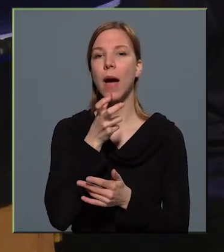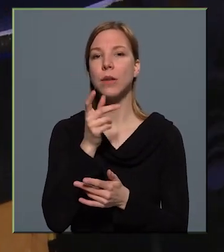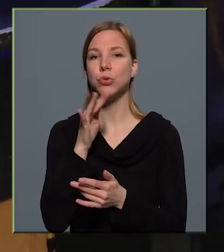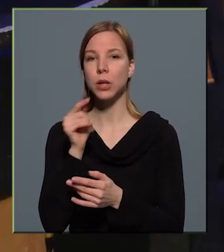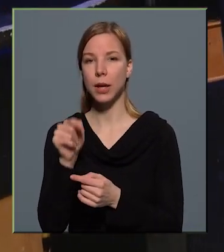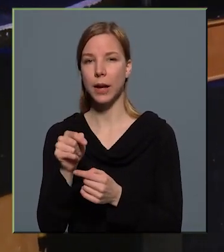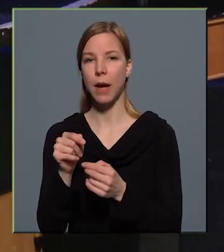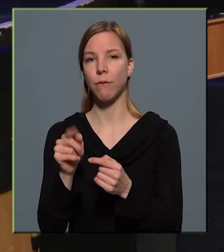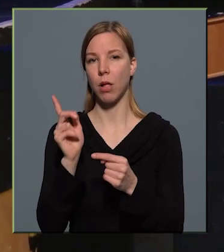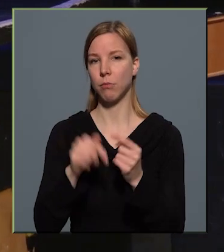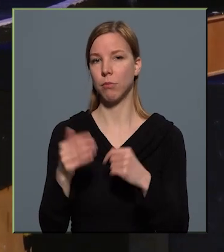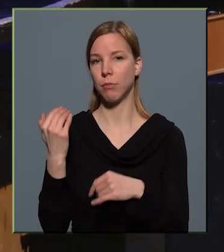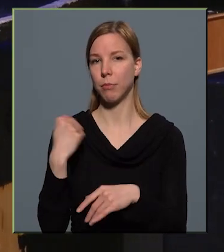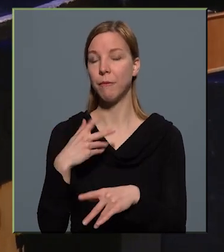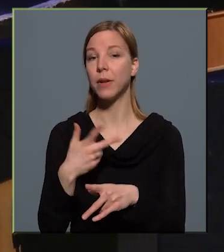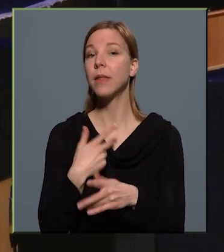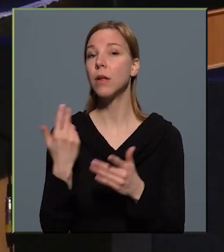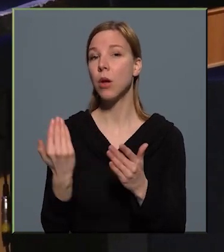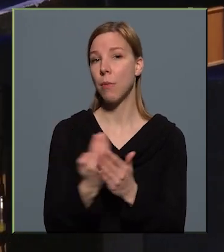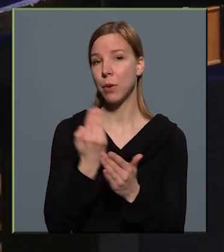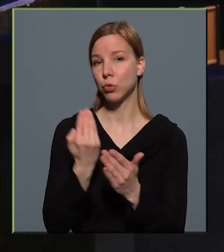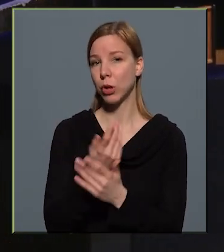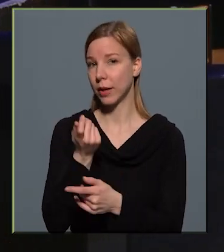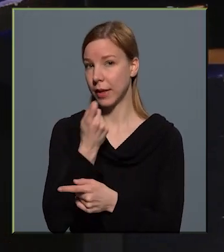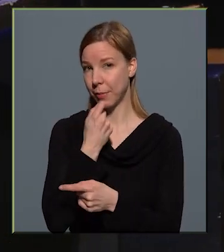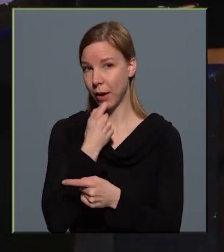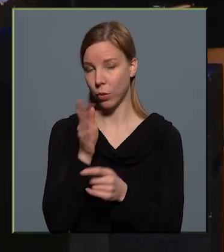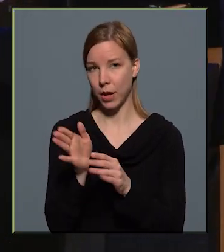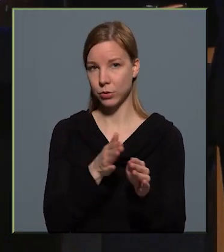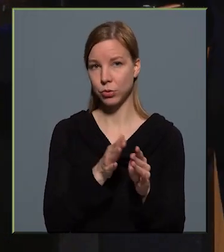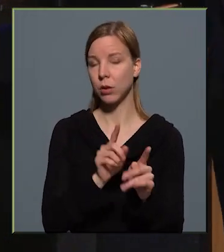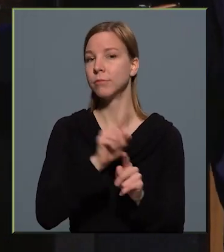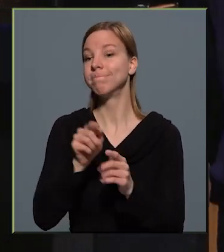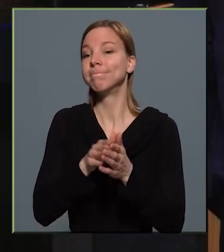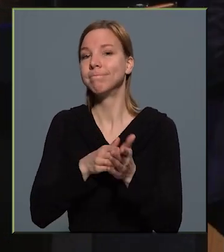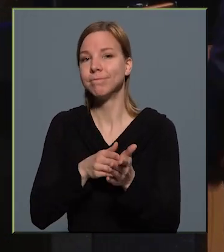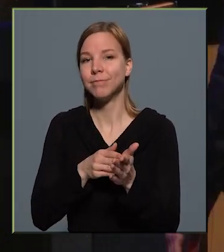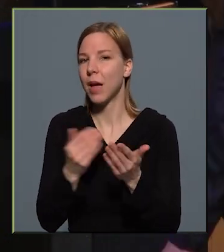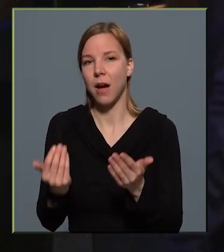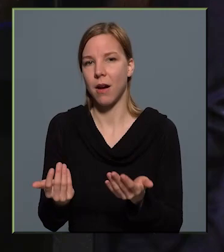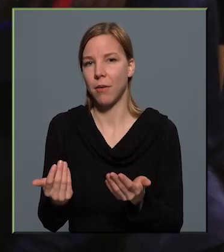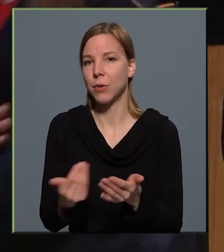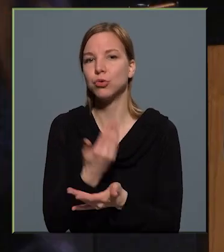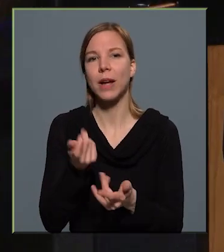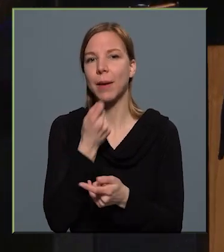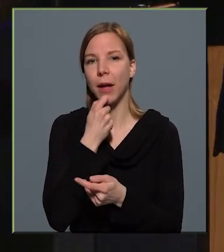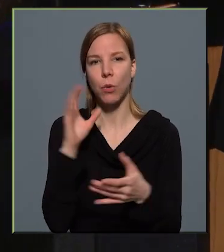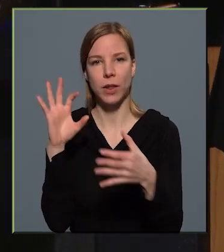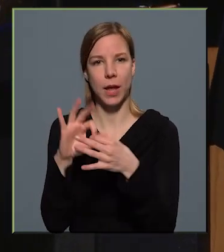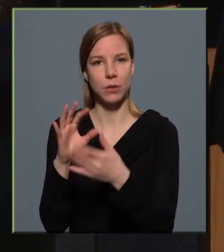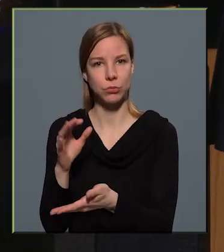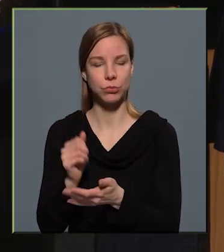be, hogy mi újság a táplálkozással. Veled meg ezzel kezdjük, mi újság a táplálkozással.